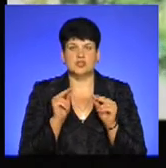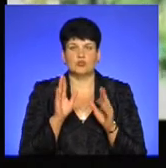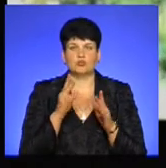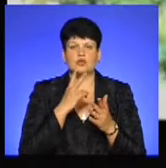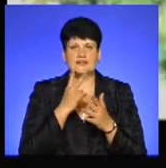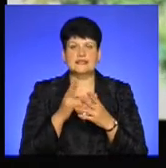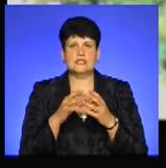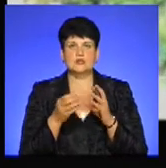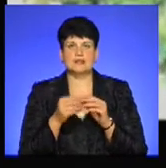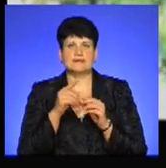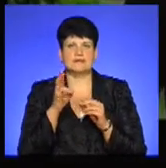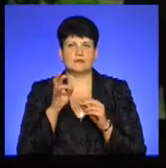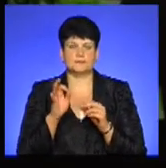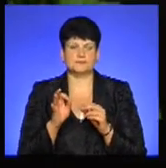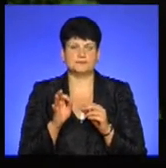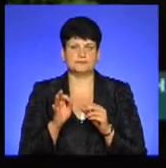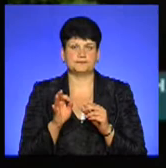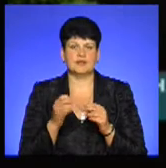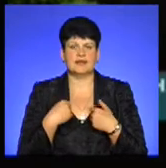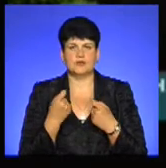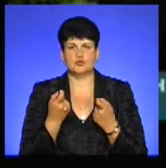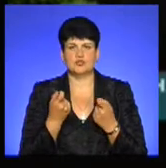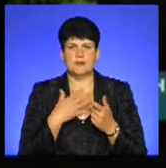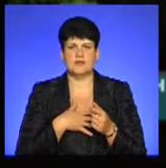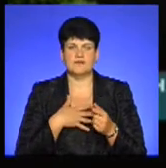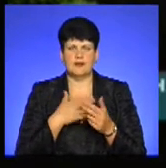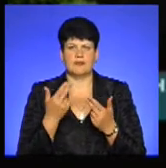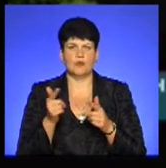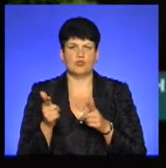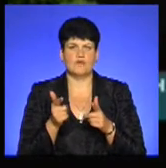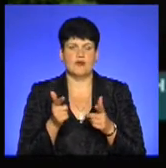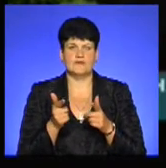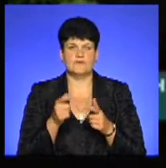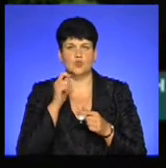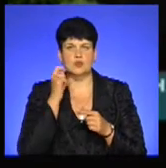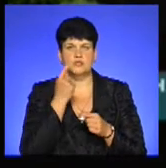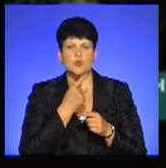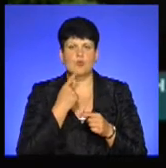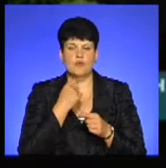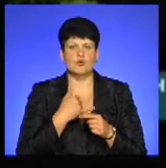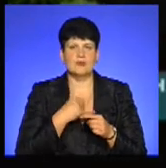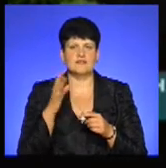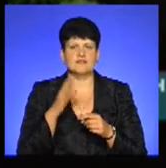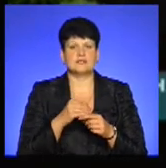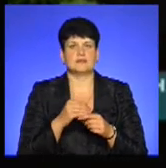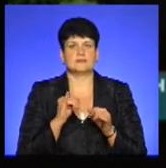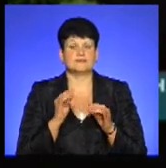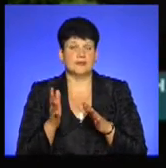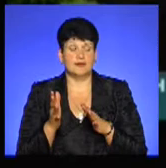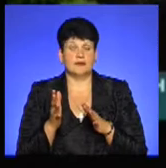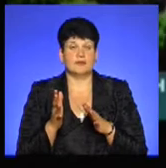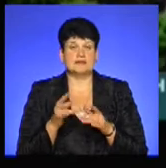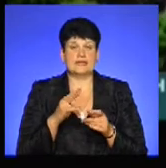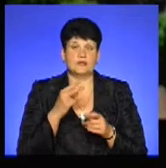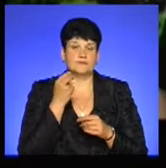результатах зовнішнього незалежного оцінювання. Я трошки переживаю, так готувався. З української мови в мене все непогано, так що з